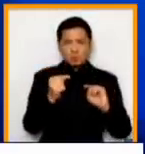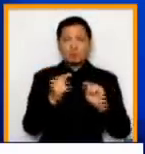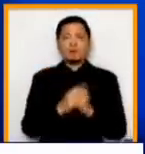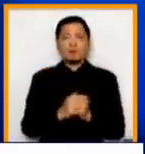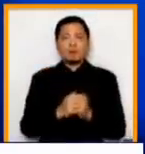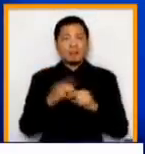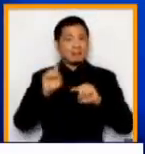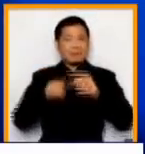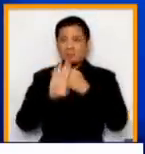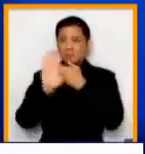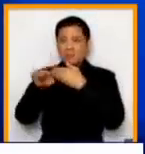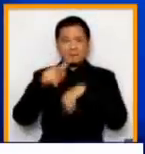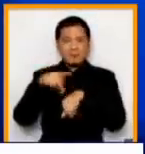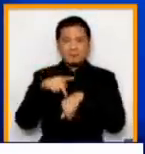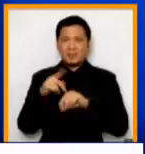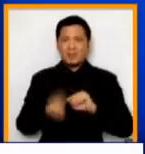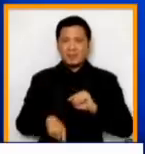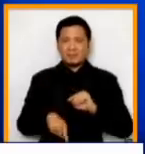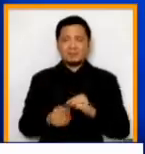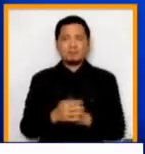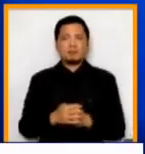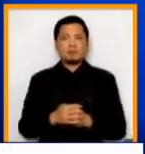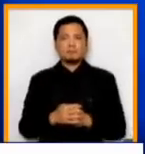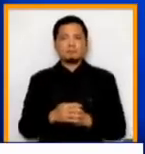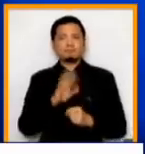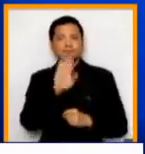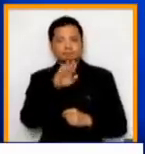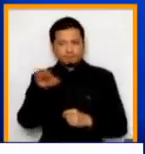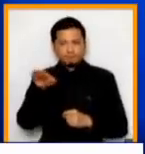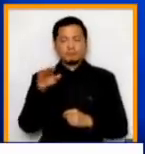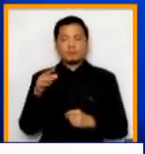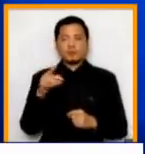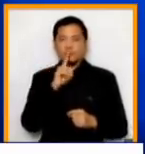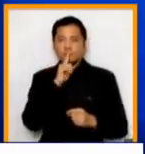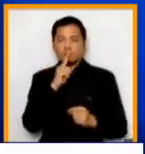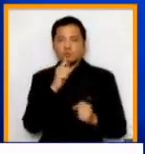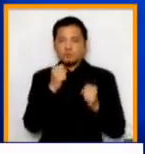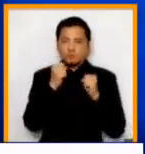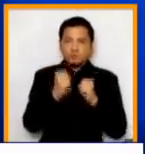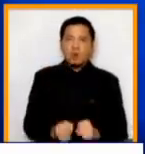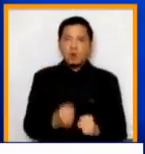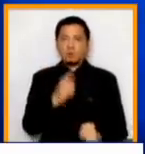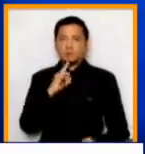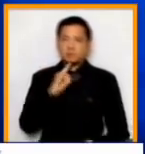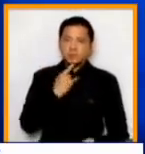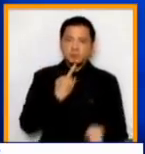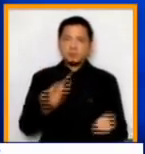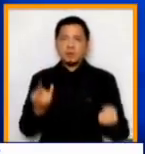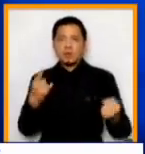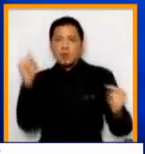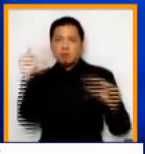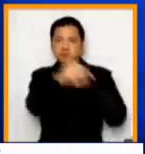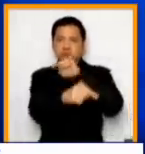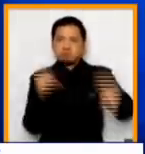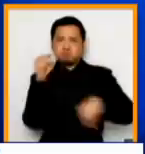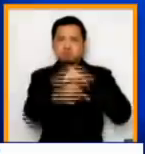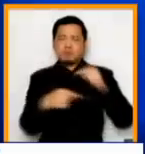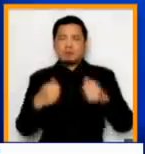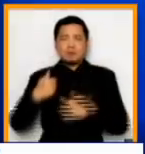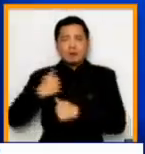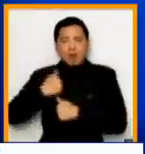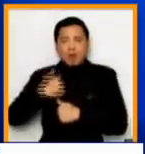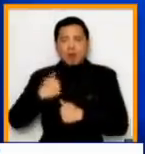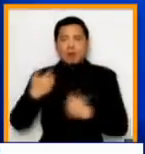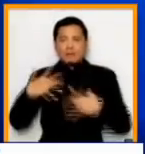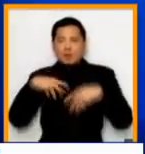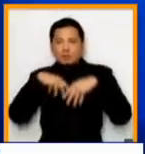Dahil matindi pa ngayon ang mga rocket fire at may ground troops na ngang nagsagawa ng operation,